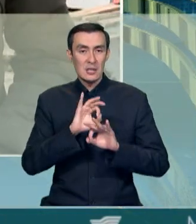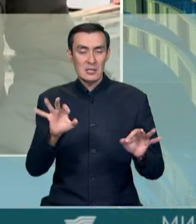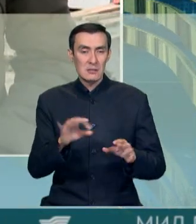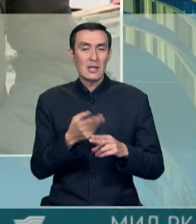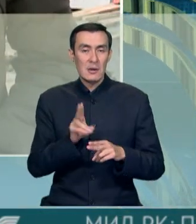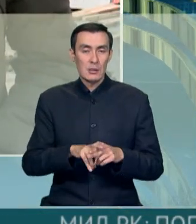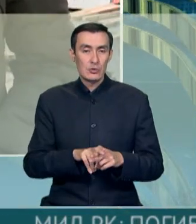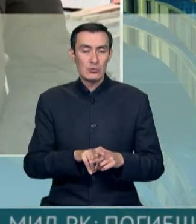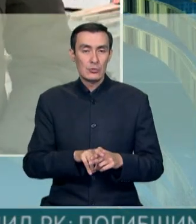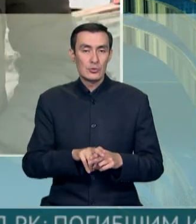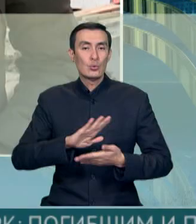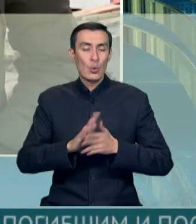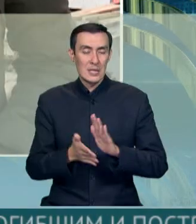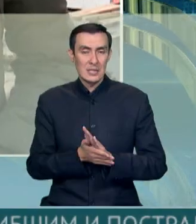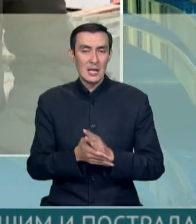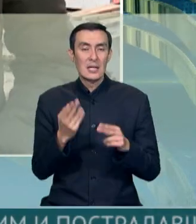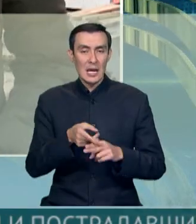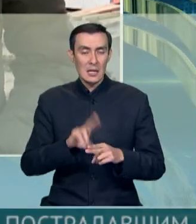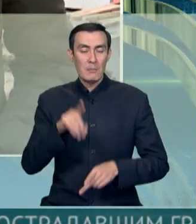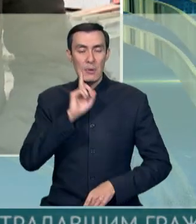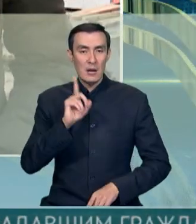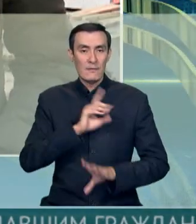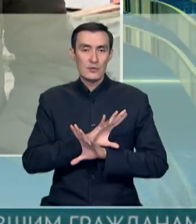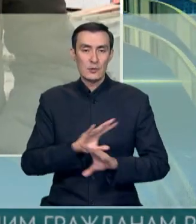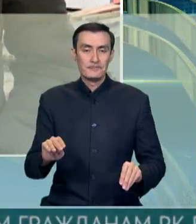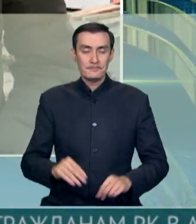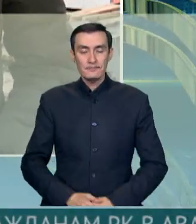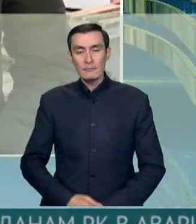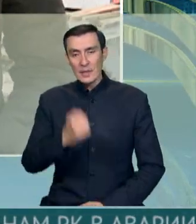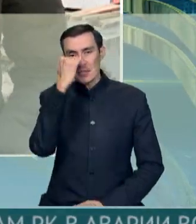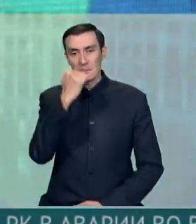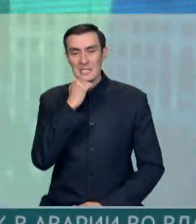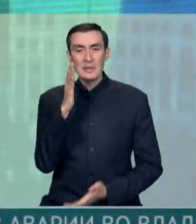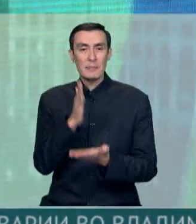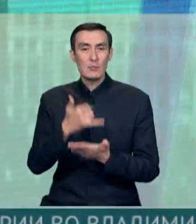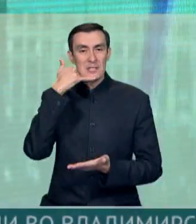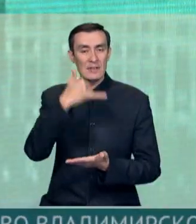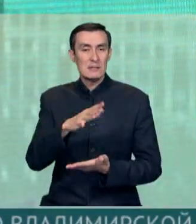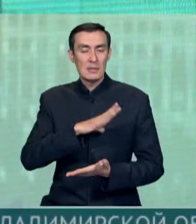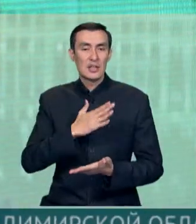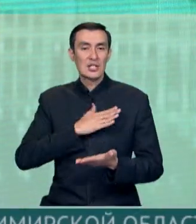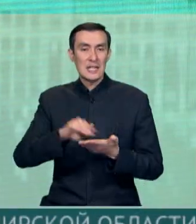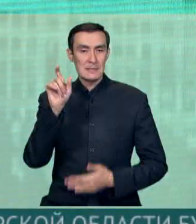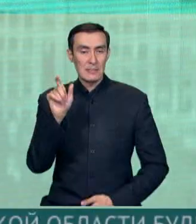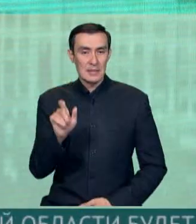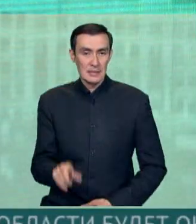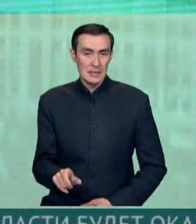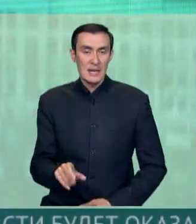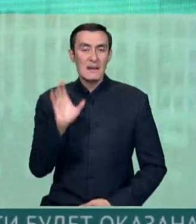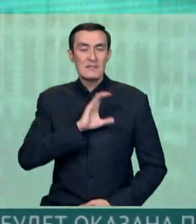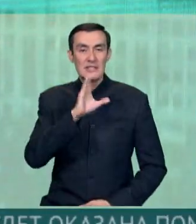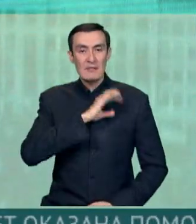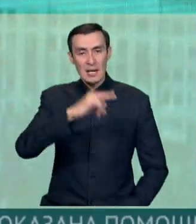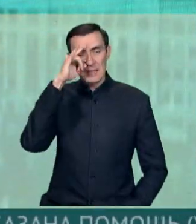развитием событий. На этом у меня все. Салтанат. Спасибо, Ирина. На прямой связи с нами была Ирина Панфилова, наш собственный